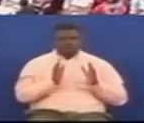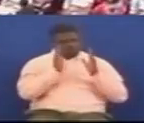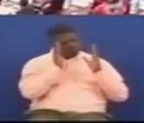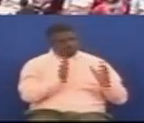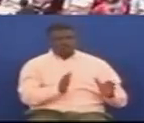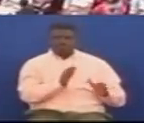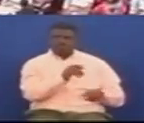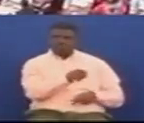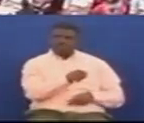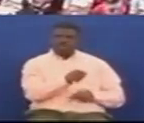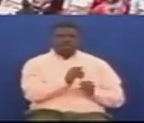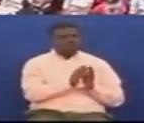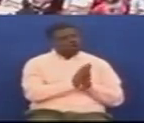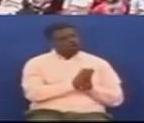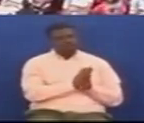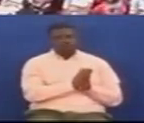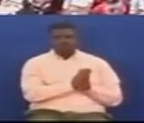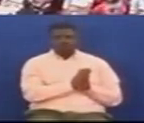Waheshimiwa wabunge, ningeliwaombeni sana.